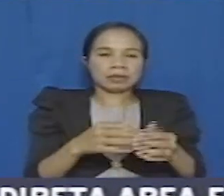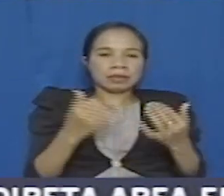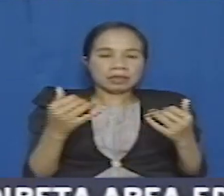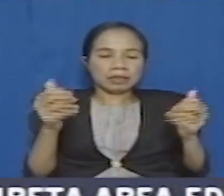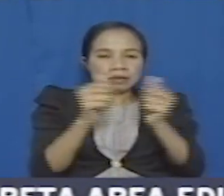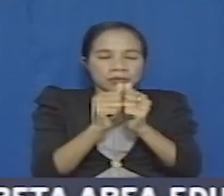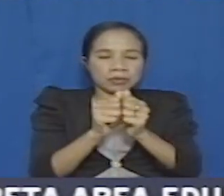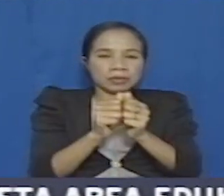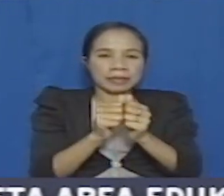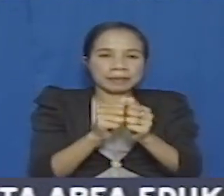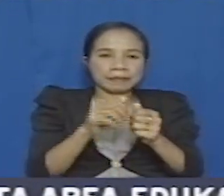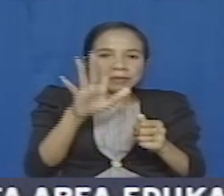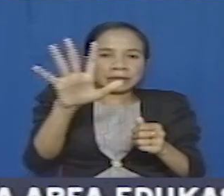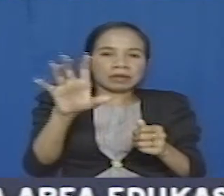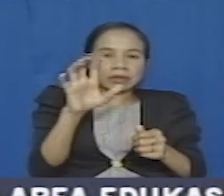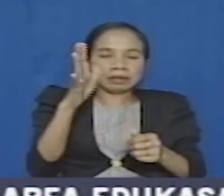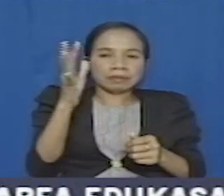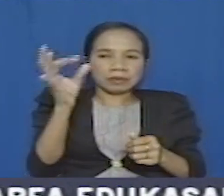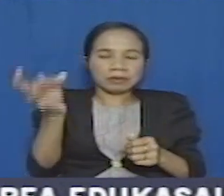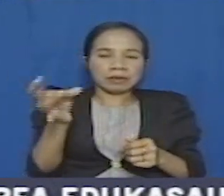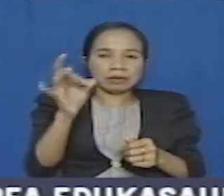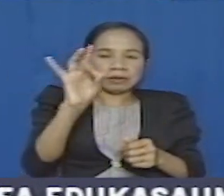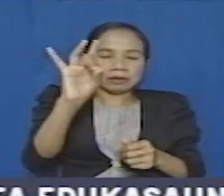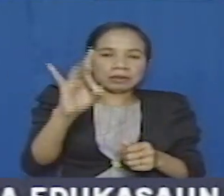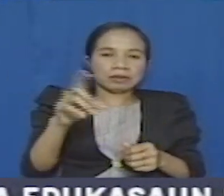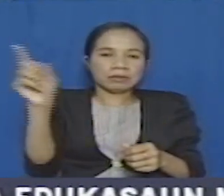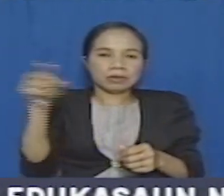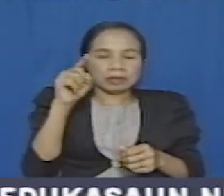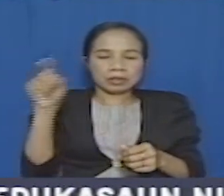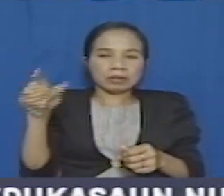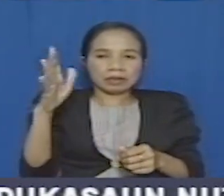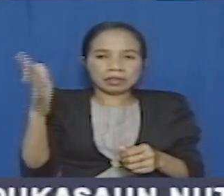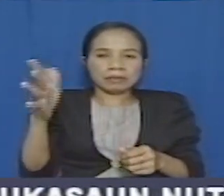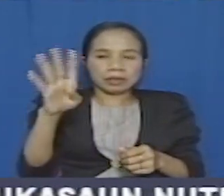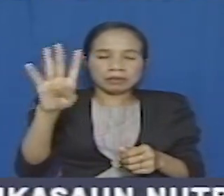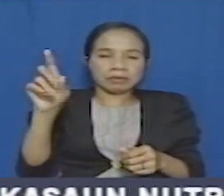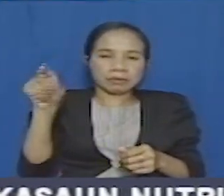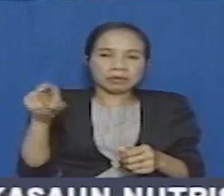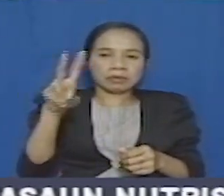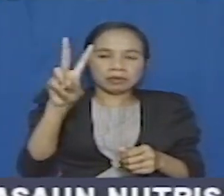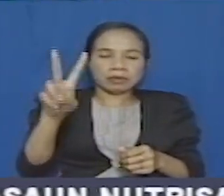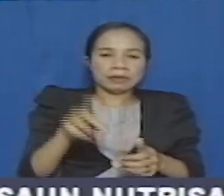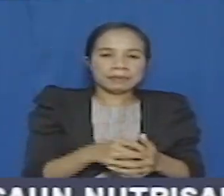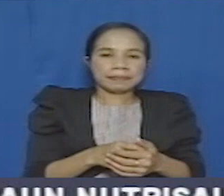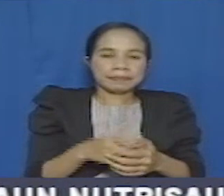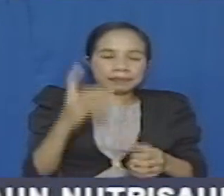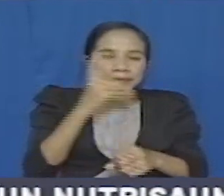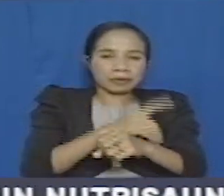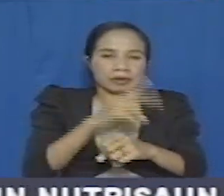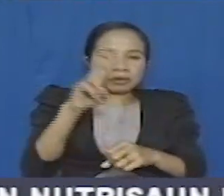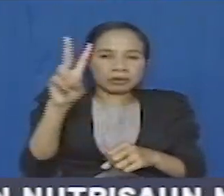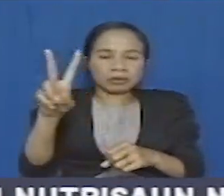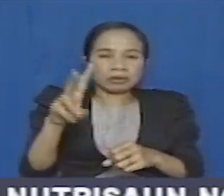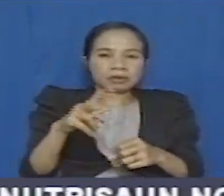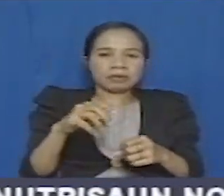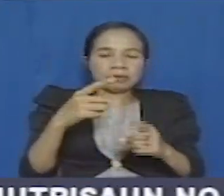ativo Ramutuk, atus lima walu nulo recin walu, ca por cento lima nulo recinhado ponto rua. Ia loron tolu fulang